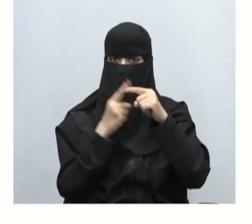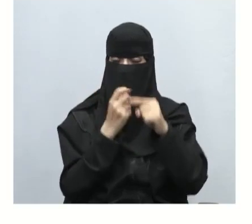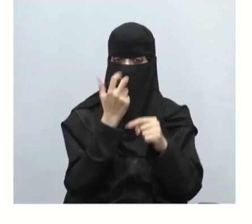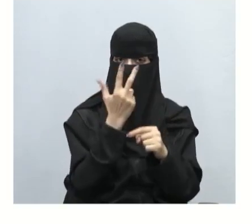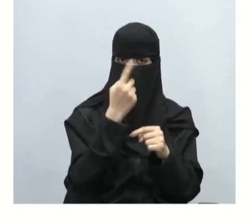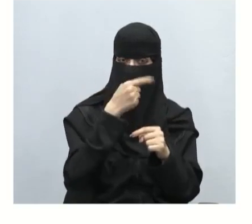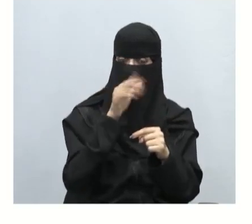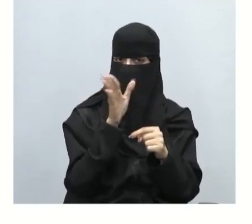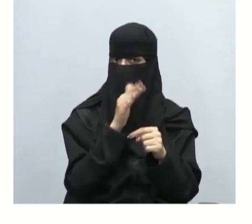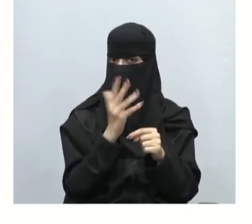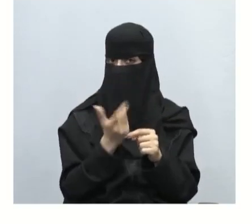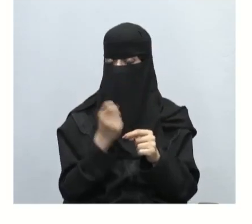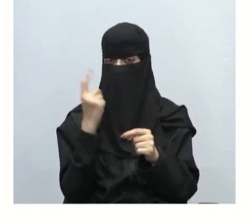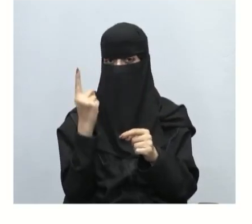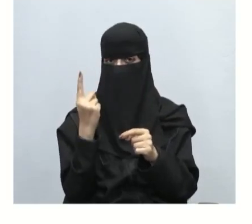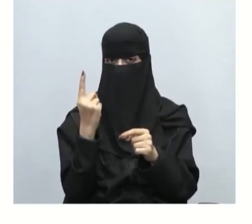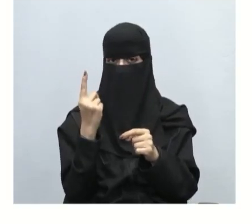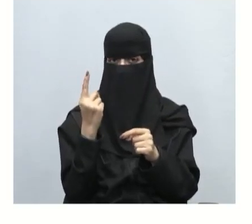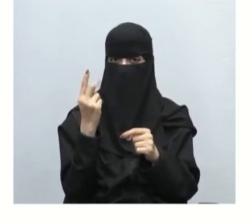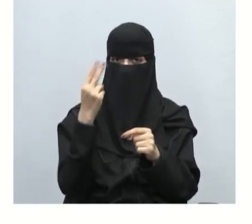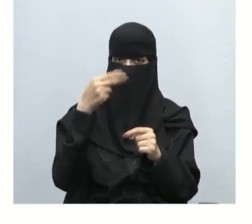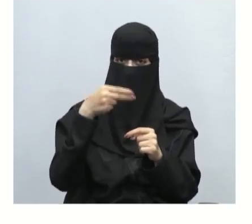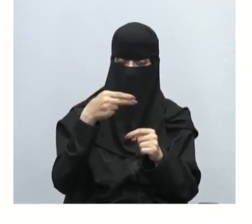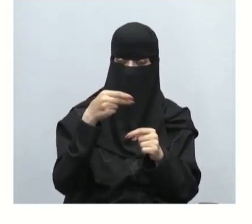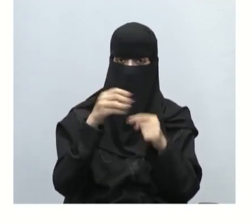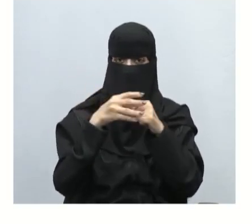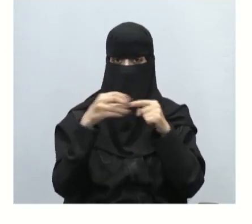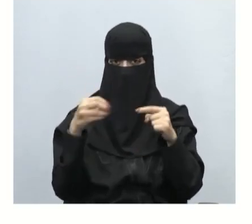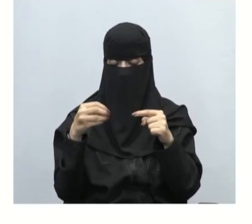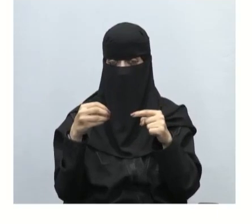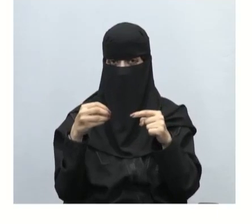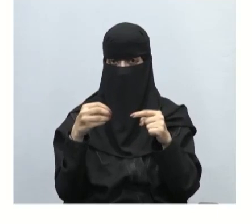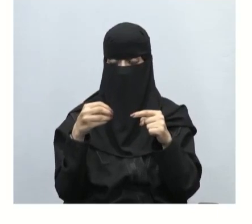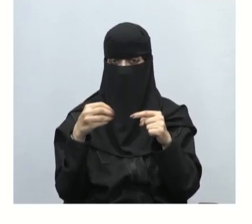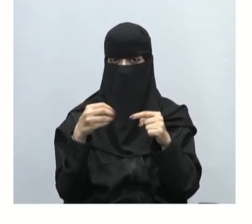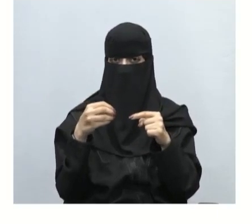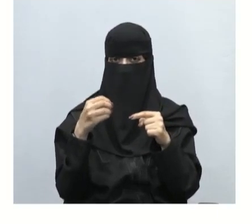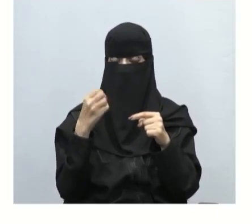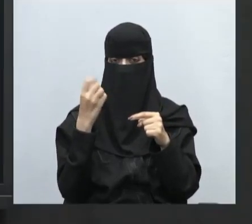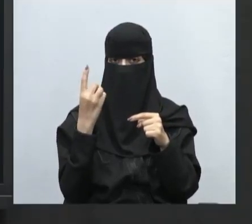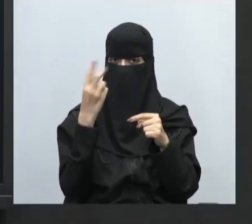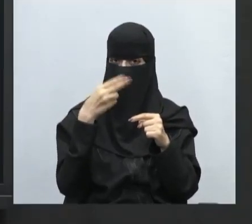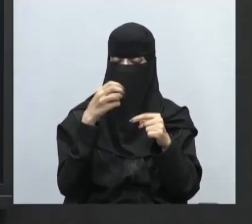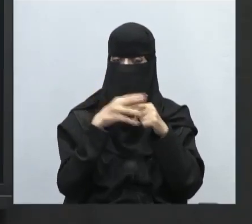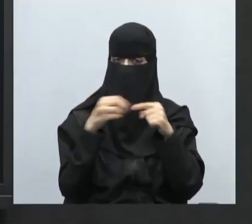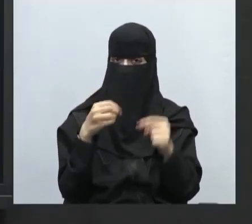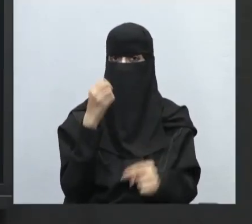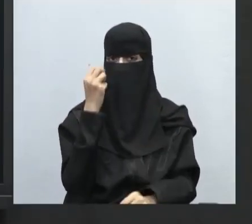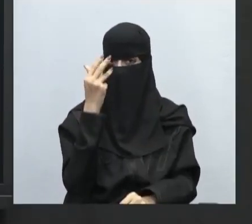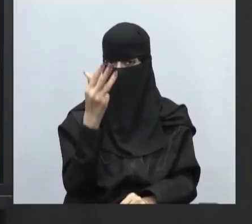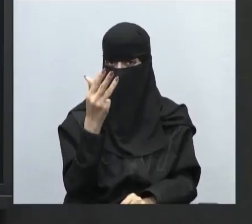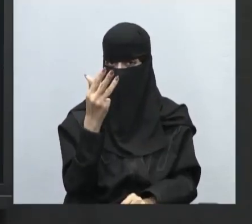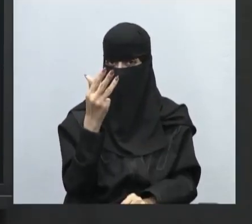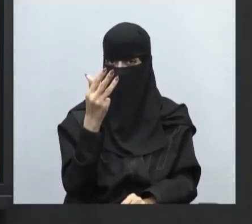+ 18 وم ثم مطروحا منها تس 3 + 18 نعم 21